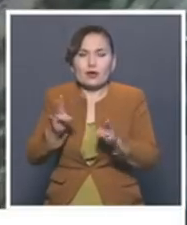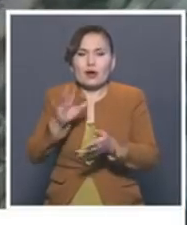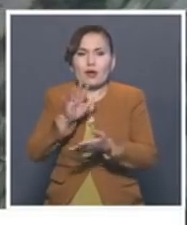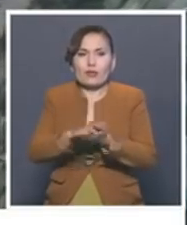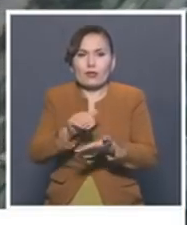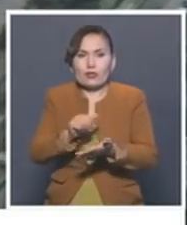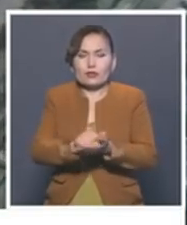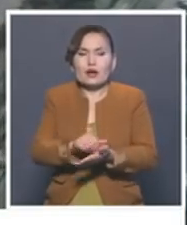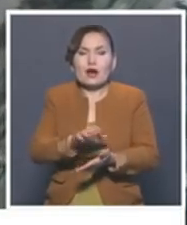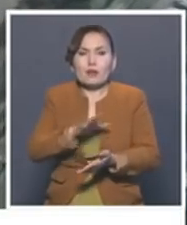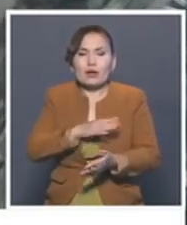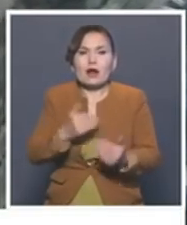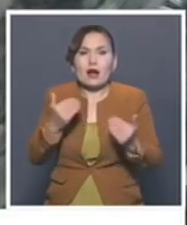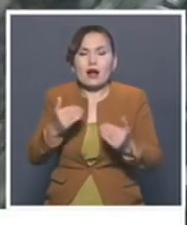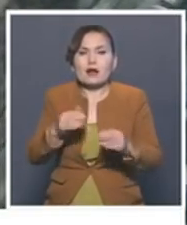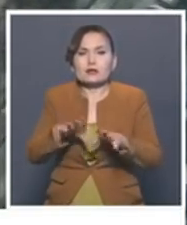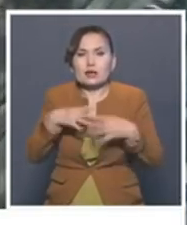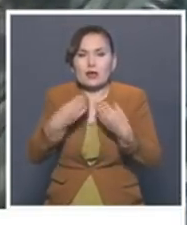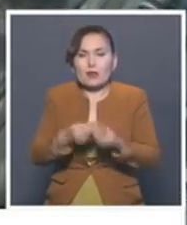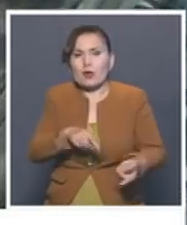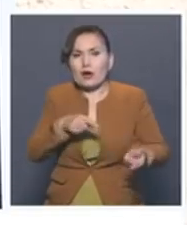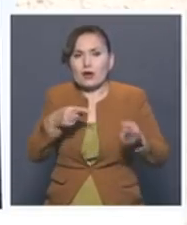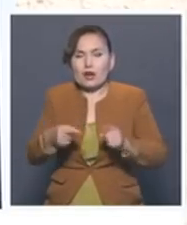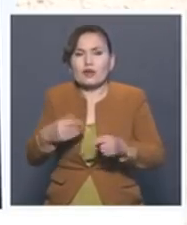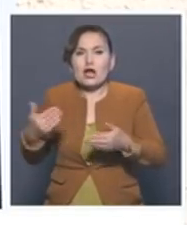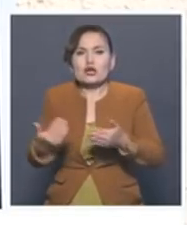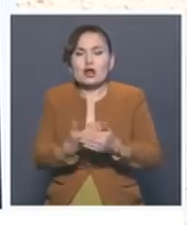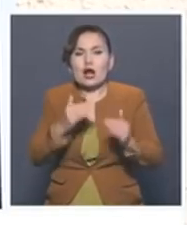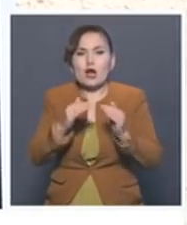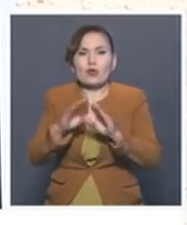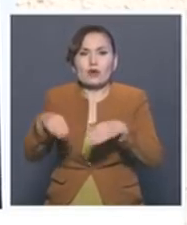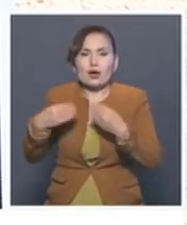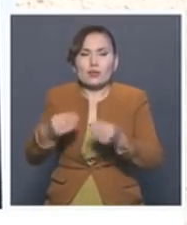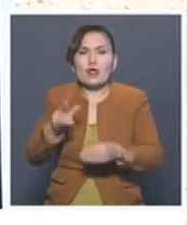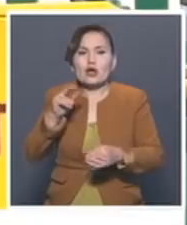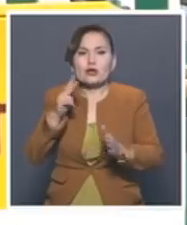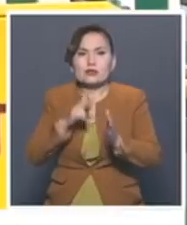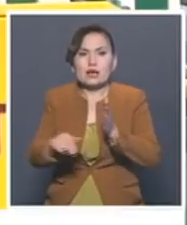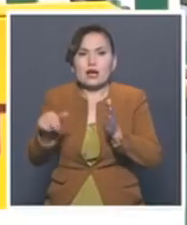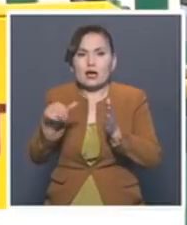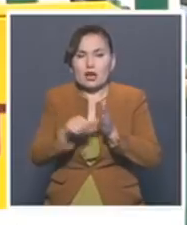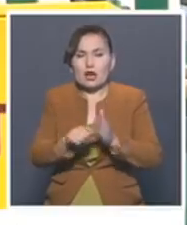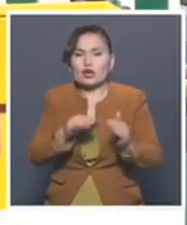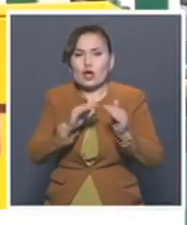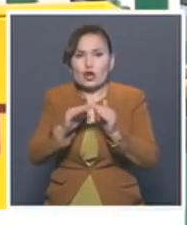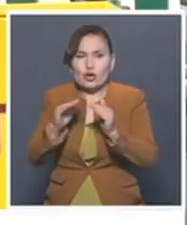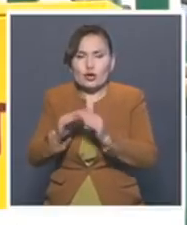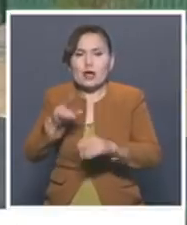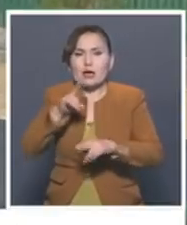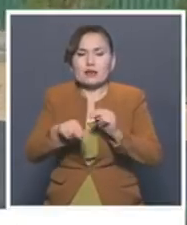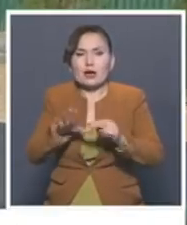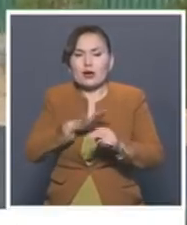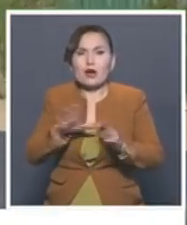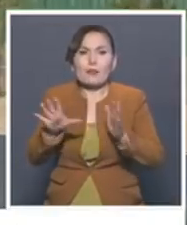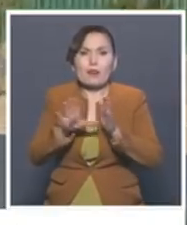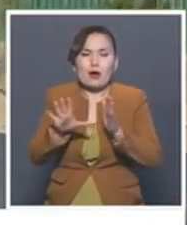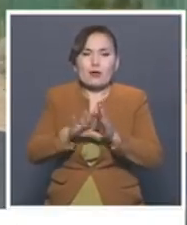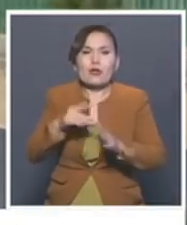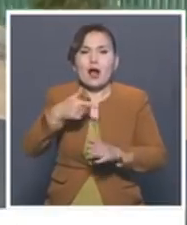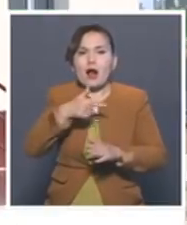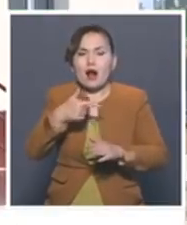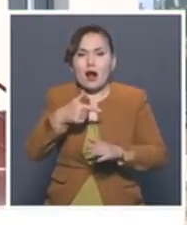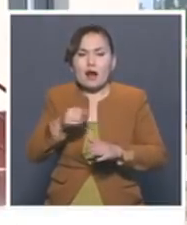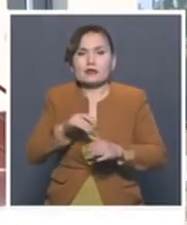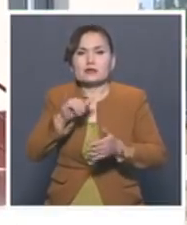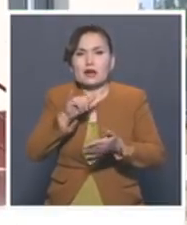мына үйлерге орналасады. Мырзакент түбіндегі жаңа ықшамауданда 386 баспана салынған. Жарық, газ, су, жол,